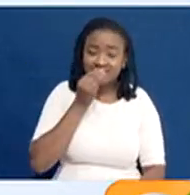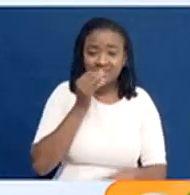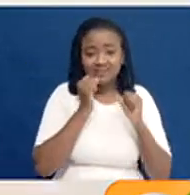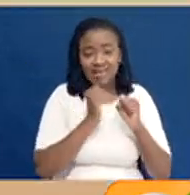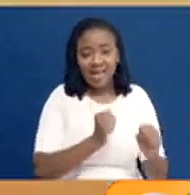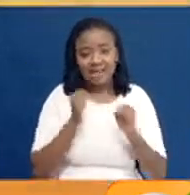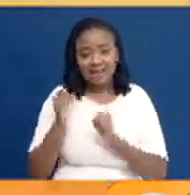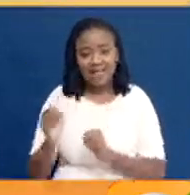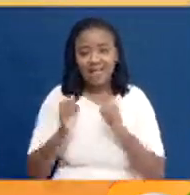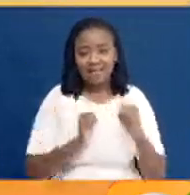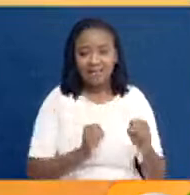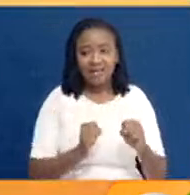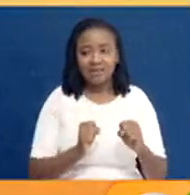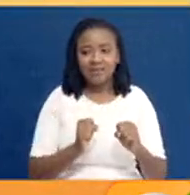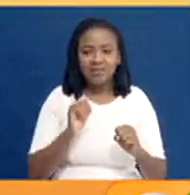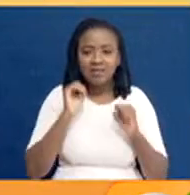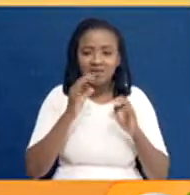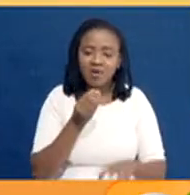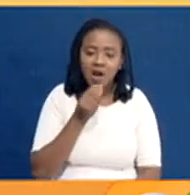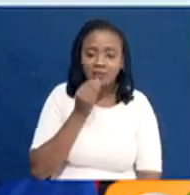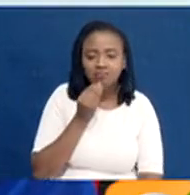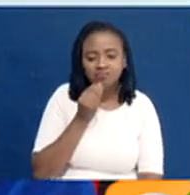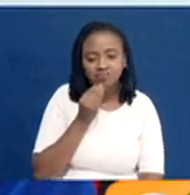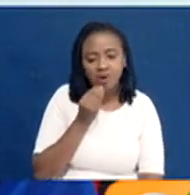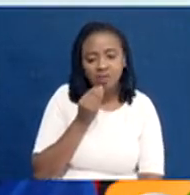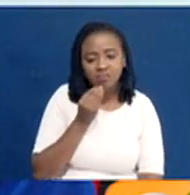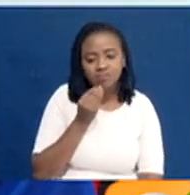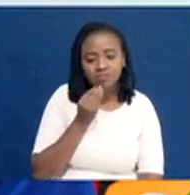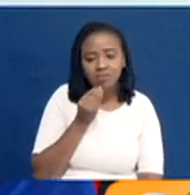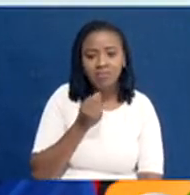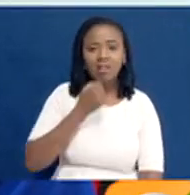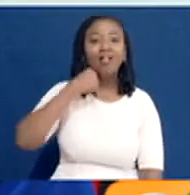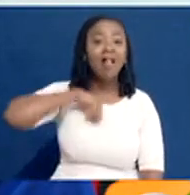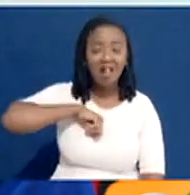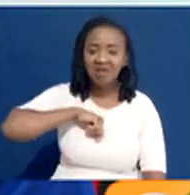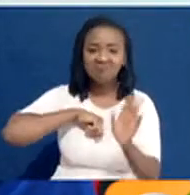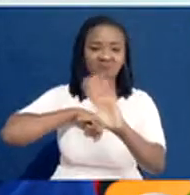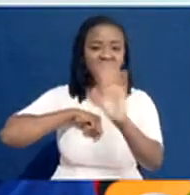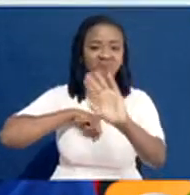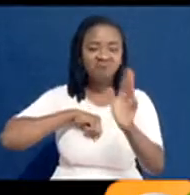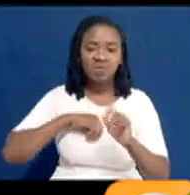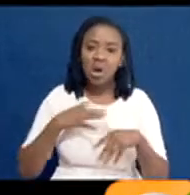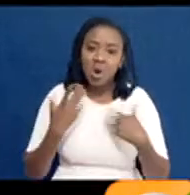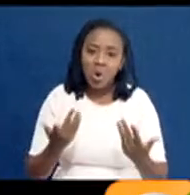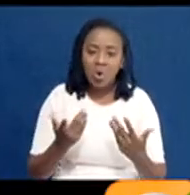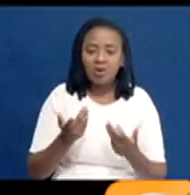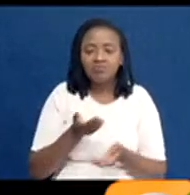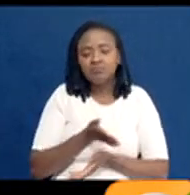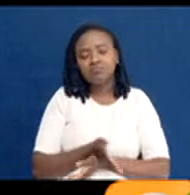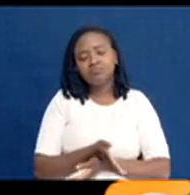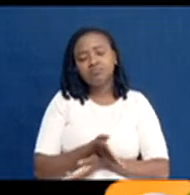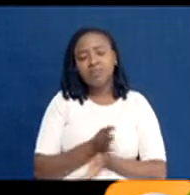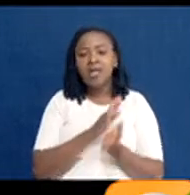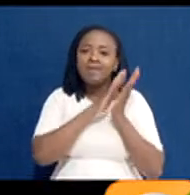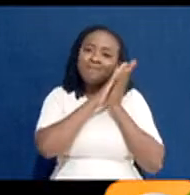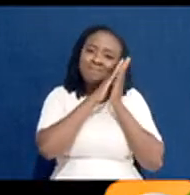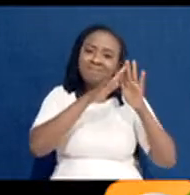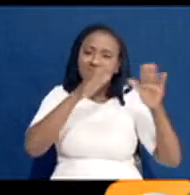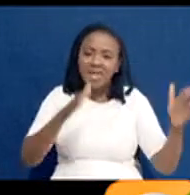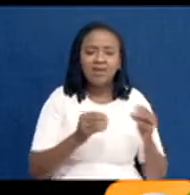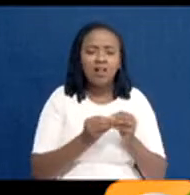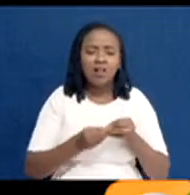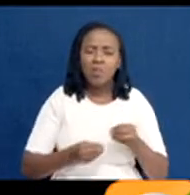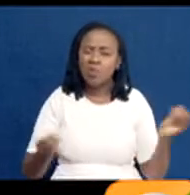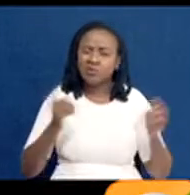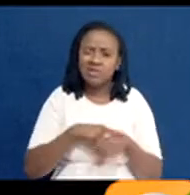kula vizuri, problems swallowing. Tena pia unakaa kwa kitanda sana, unapata pia magonjwa mengine kama pneumonia. Na kama njia ya kujaribu kujikinga na ugonjwa